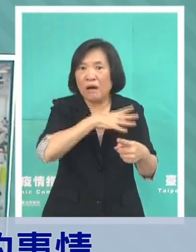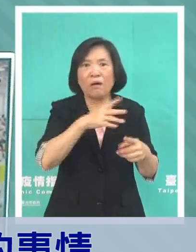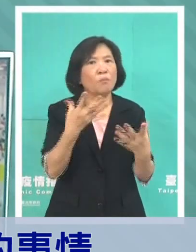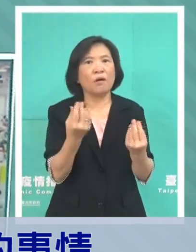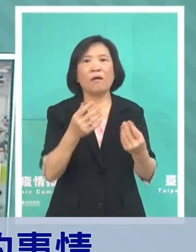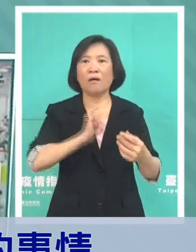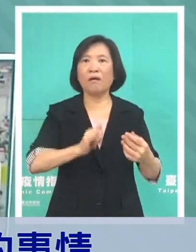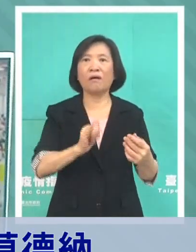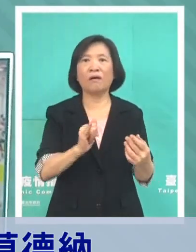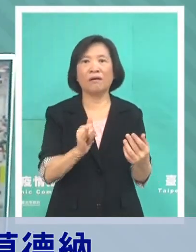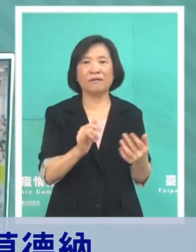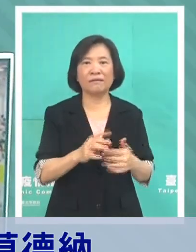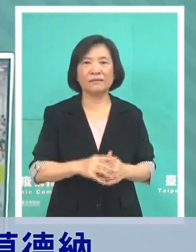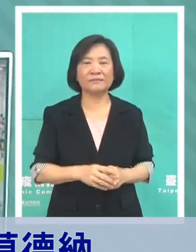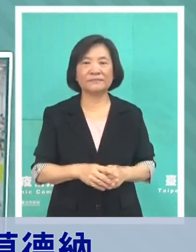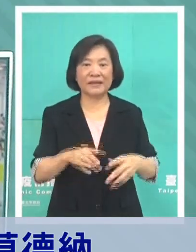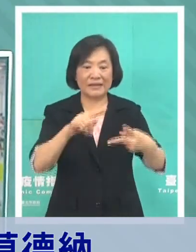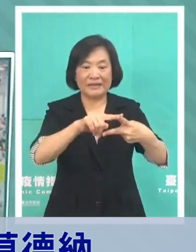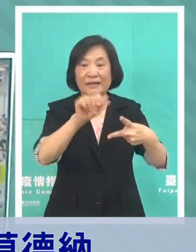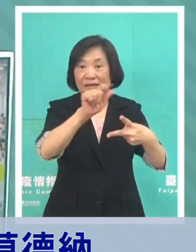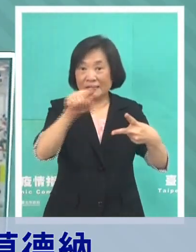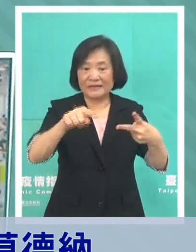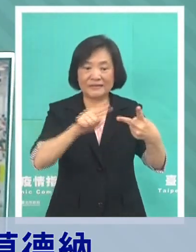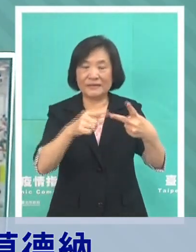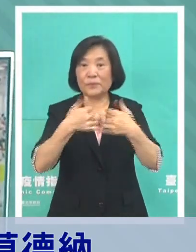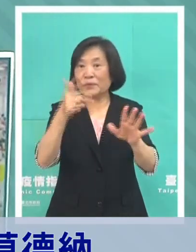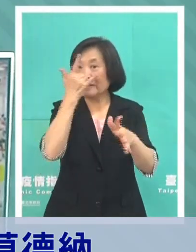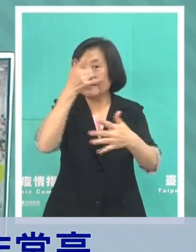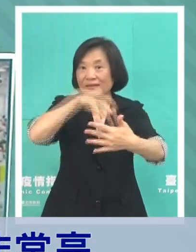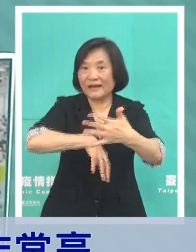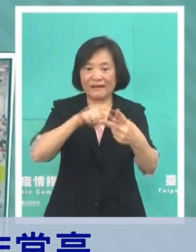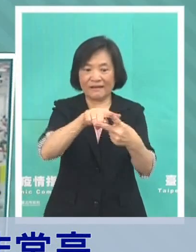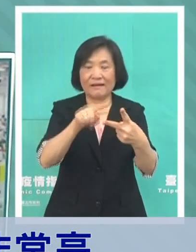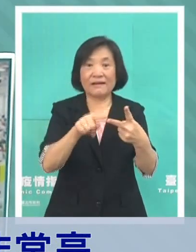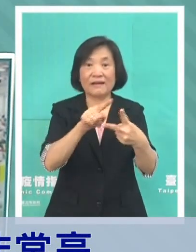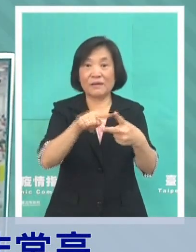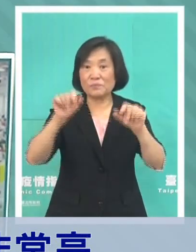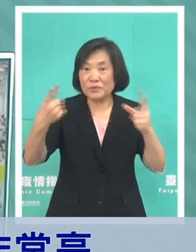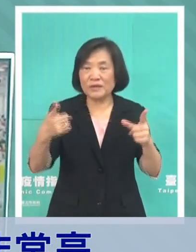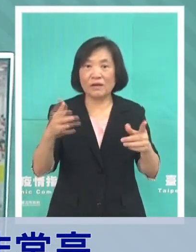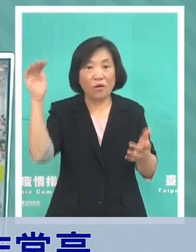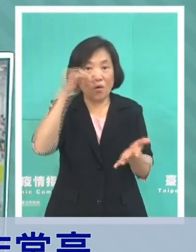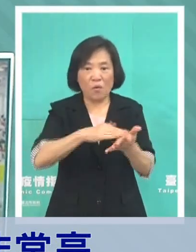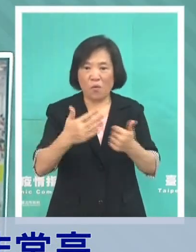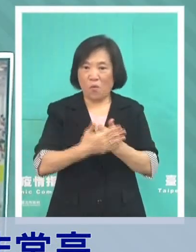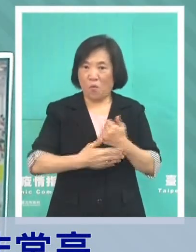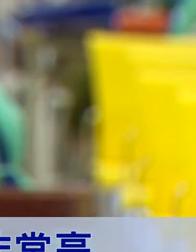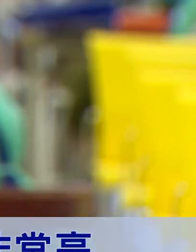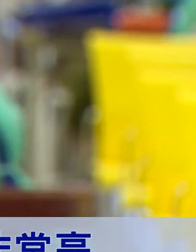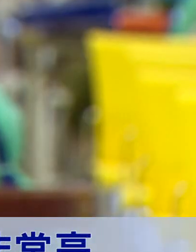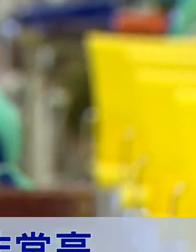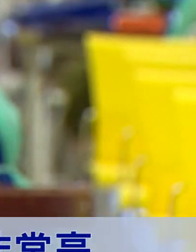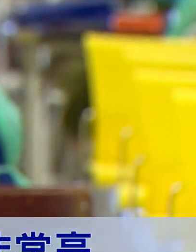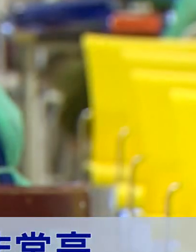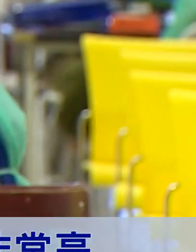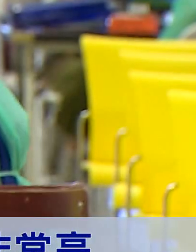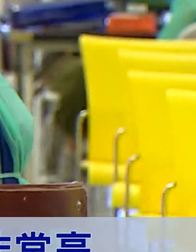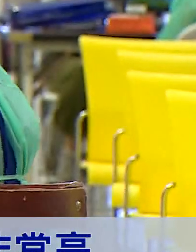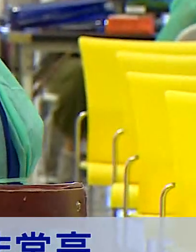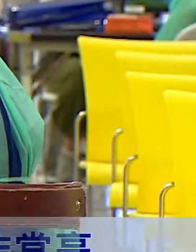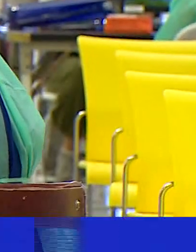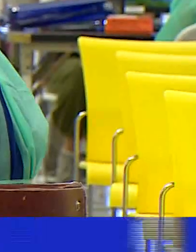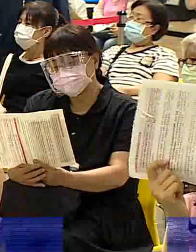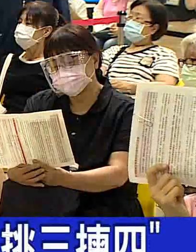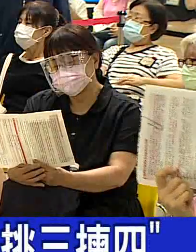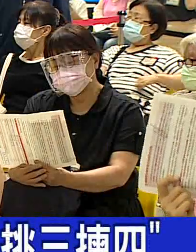情了哈，因为事实上第一剂打 AZ， 第二剂打莫德纳。最后产生的抗体浓度还是非常高， 毕竟疫苗打进身